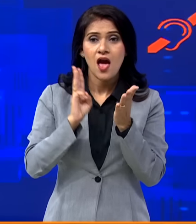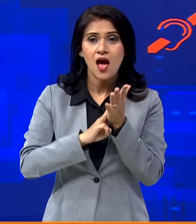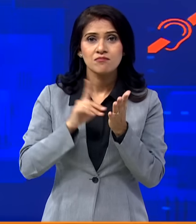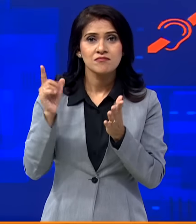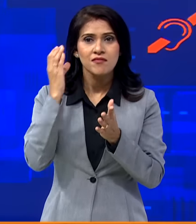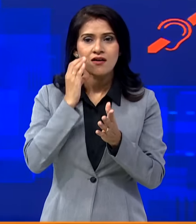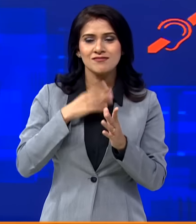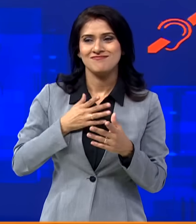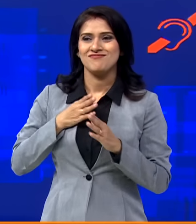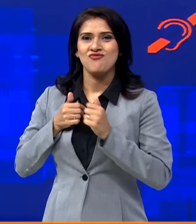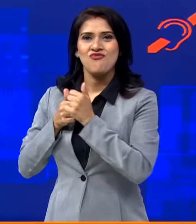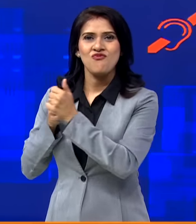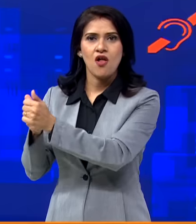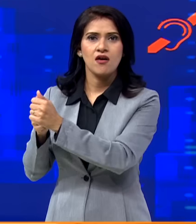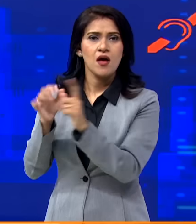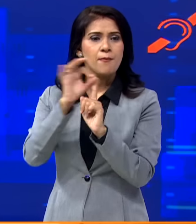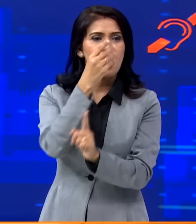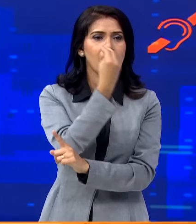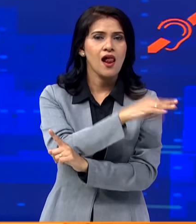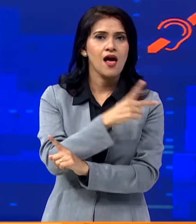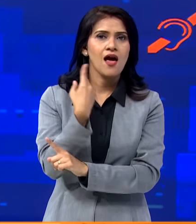प्रियंका जी को अखला छोड़ा है